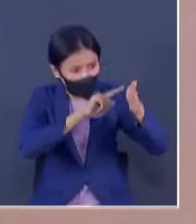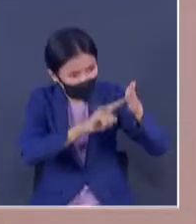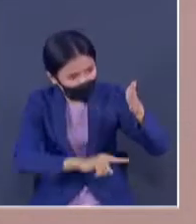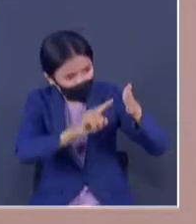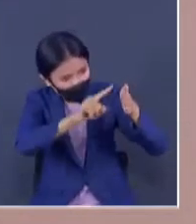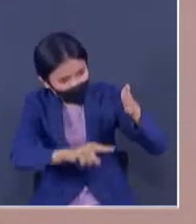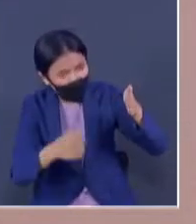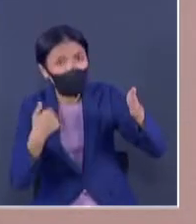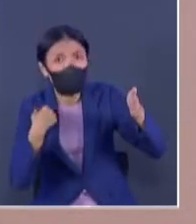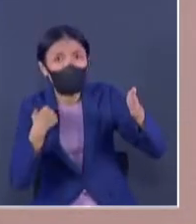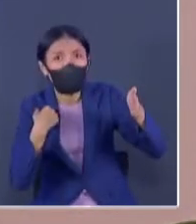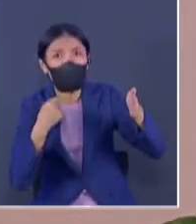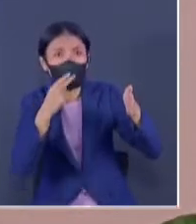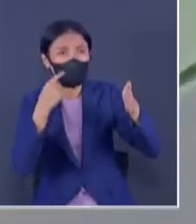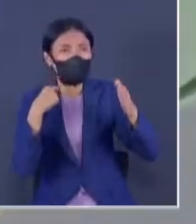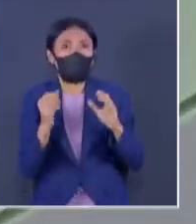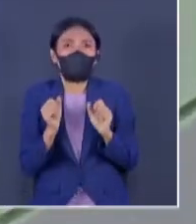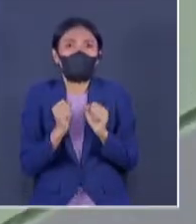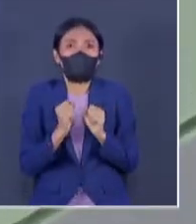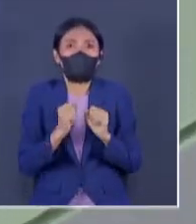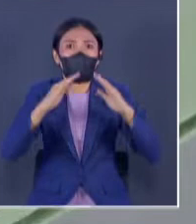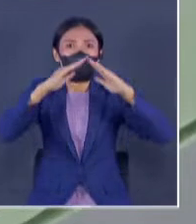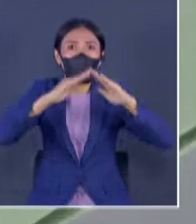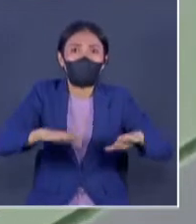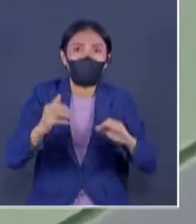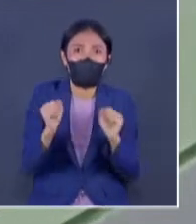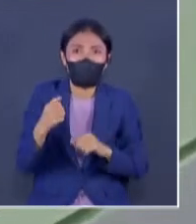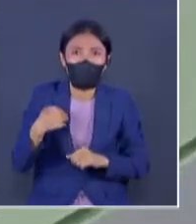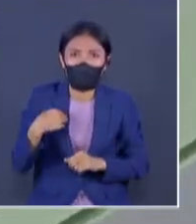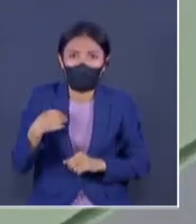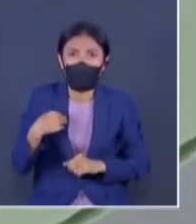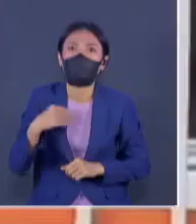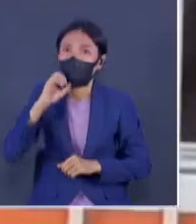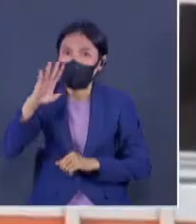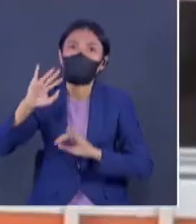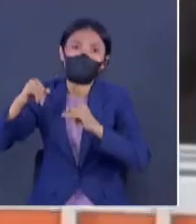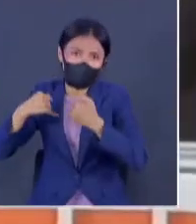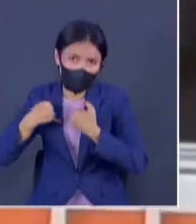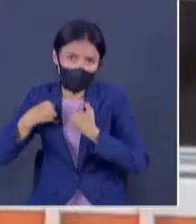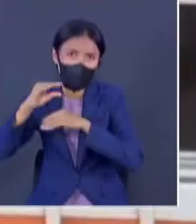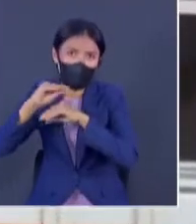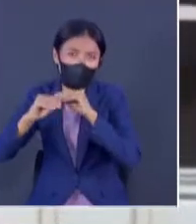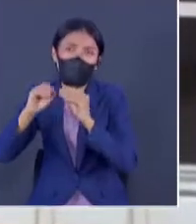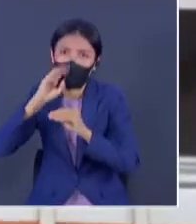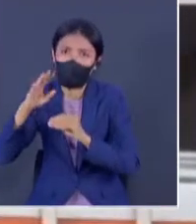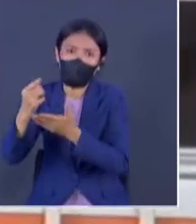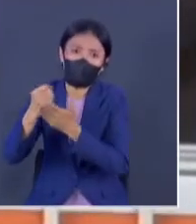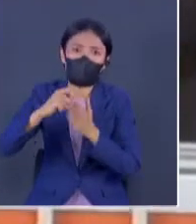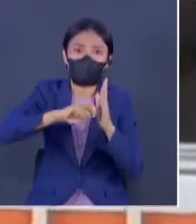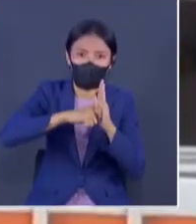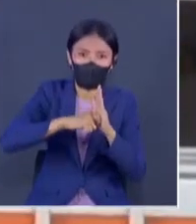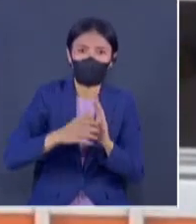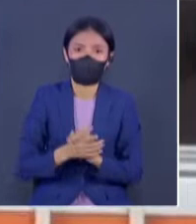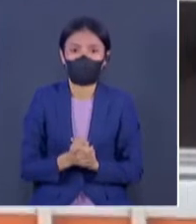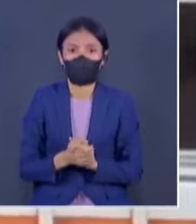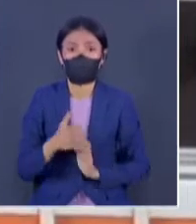งแจ้งไปยังเจ้าของโครงการที่มาแก้ไขนะคะไปฟังเสียงของผู้ร้องเรียนกันหน่อยค่ะ เขาเข้ามาดูแล้วก็ถามว่าซ่อมให้เขาก็ซ่อม